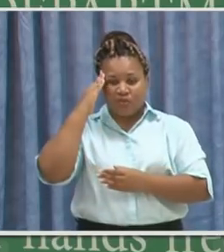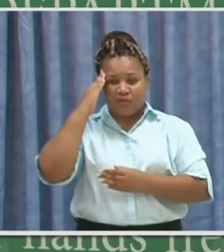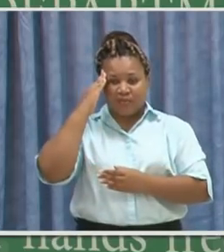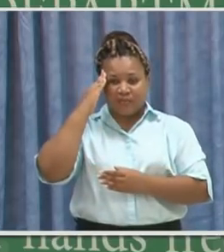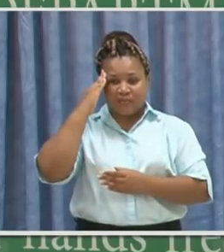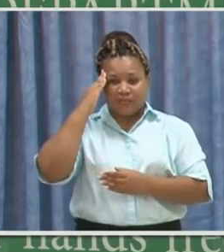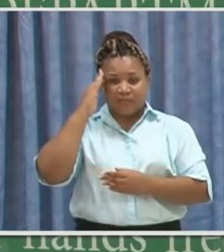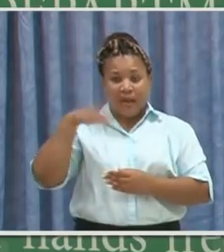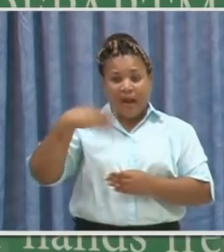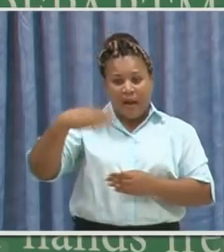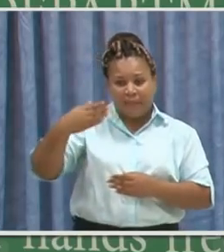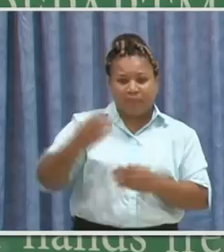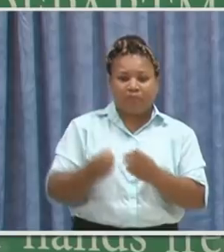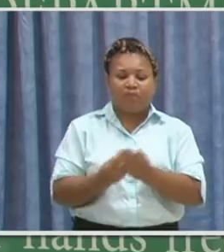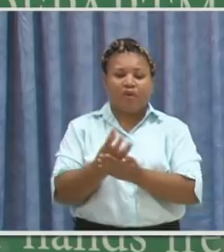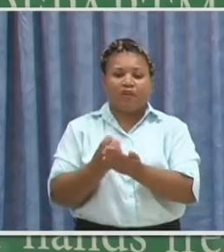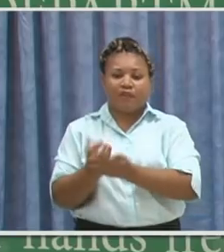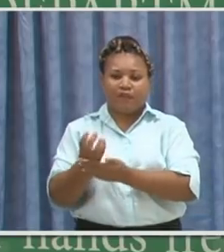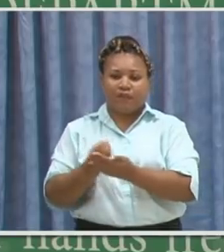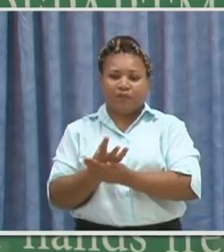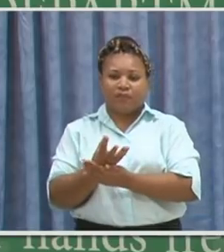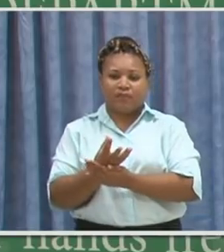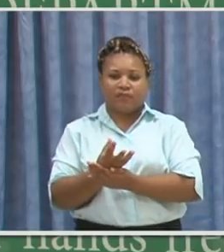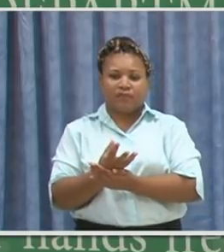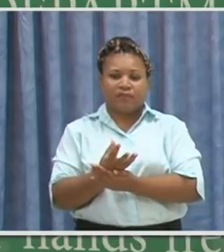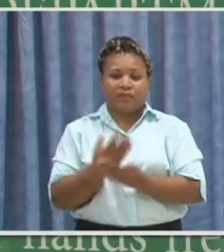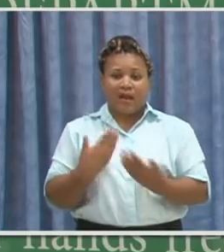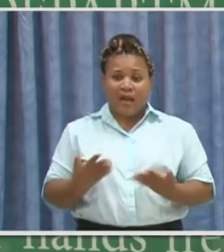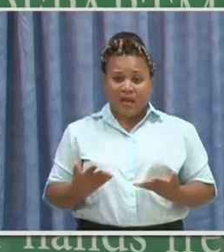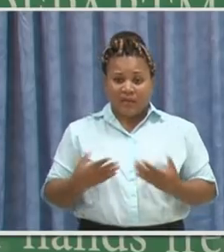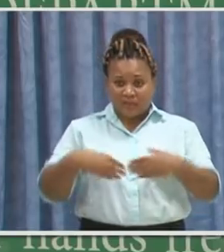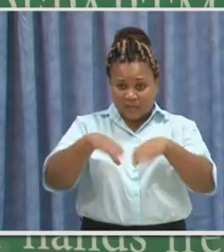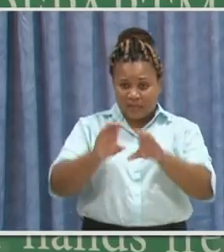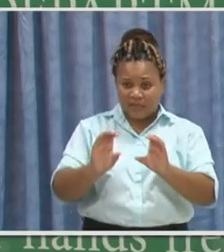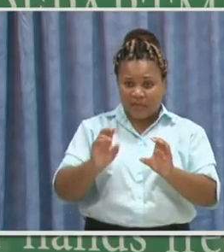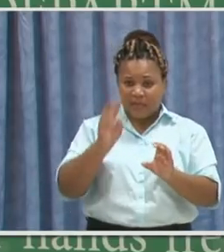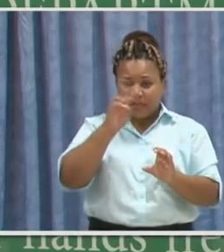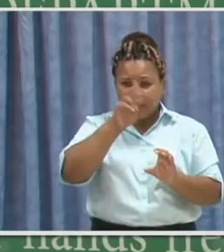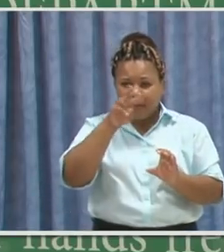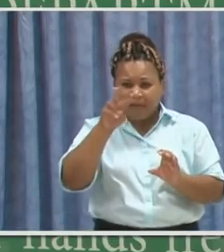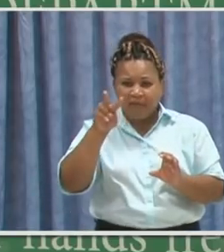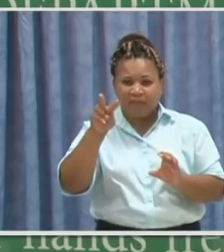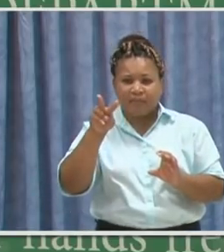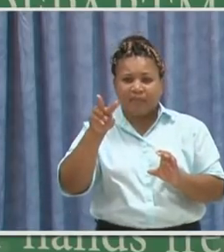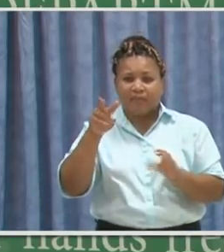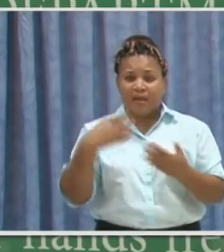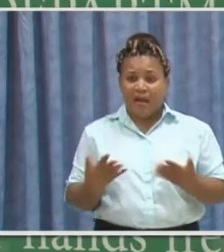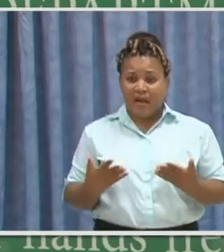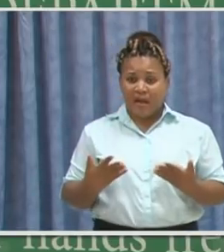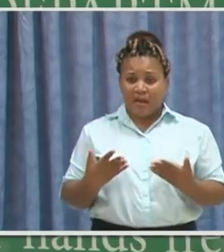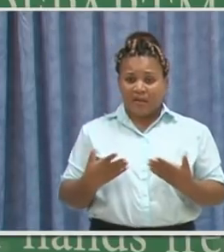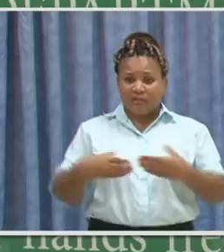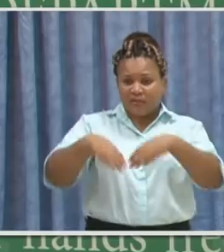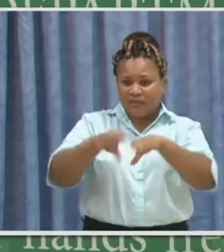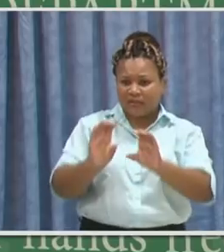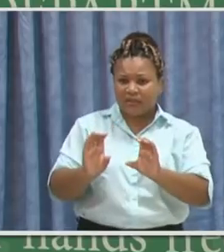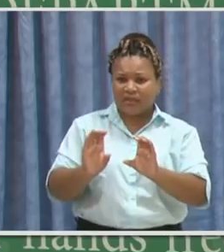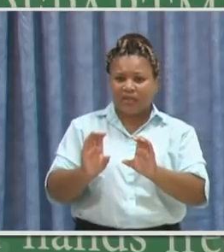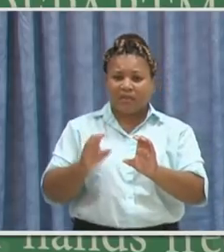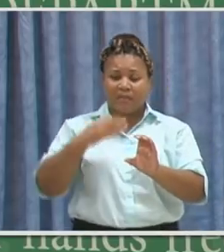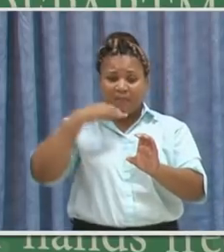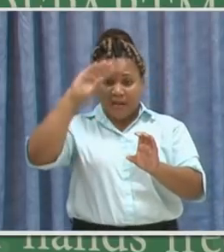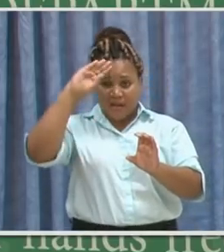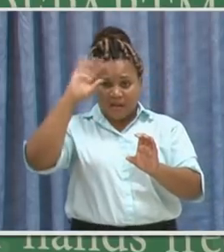le mauvais cas pour nous sortir nous qui commence gagner cas aussi pour aller nous gagner ben cas suspect il y en a cas qui ne confirme pas rapide test aussi pour